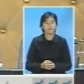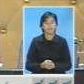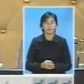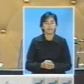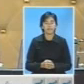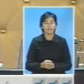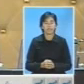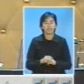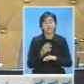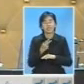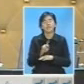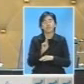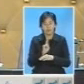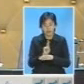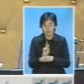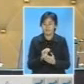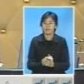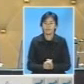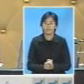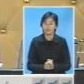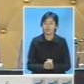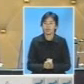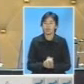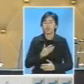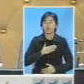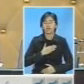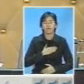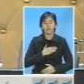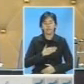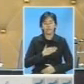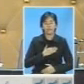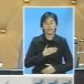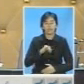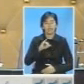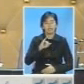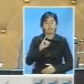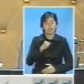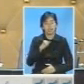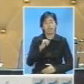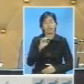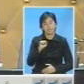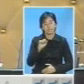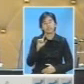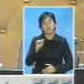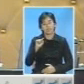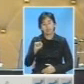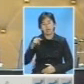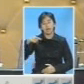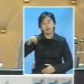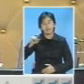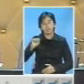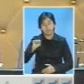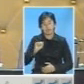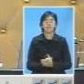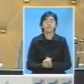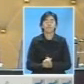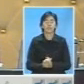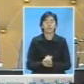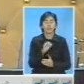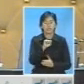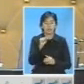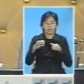กราบเรียนท่านประธานที่เคารพกระผมจ่าสิบตำรวจประสิทธิ์ชัยศรีสะพรรคเพื่อไทยจากจังหวัดสุริน